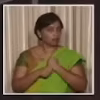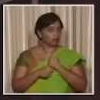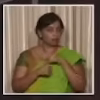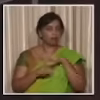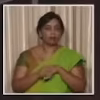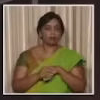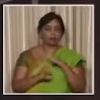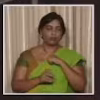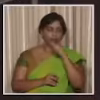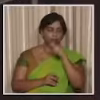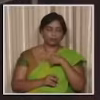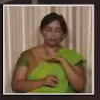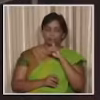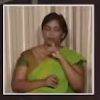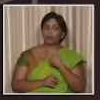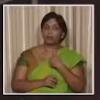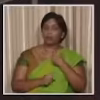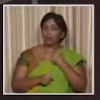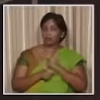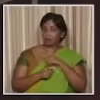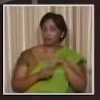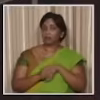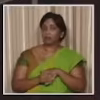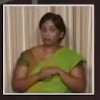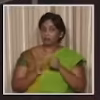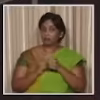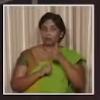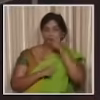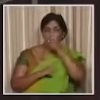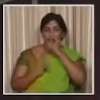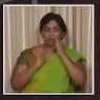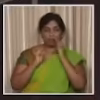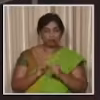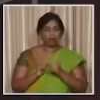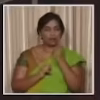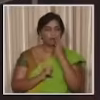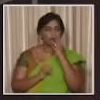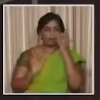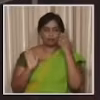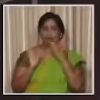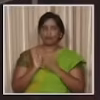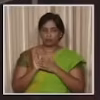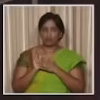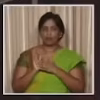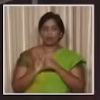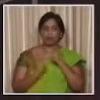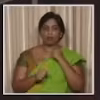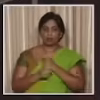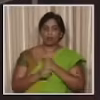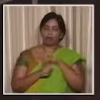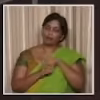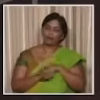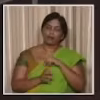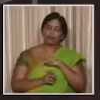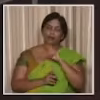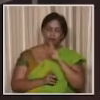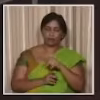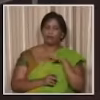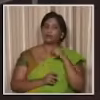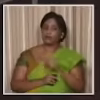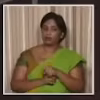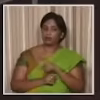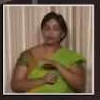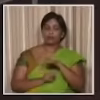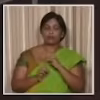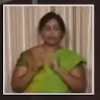යටතේ මම බොහොම නිවැරදිව කියනවා අපේ ආණ්ඩුව යටතේ වෙලා තියෙන දූෂණ අක්‍රමිකතා කීපයක් පිළිබඳ මේක බොහොම ආණ්ඩු පක්ෂය ඉඳලා මම කියන්නේ මේ